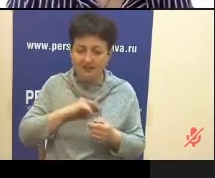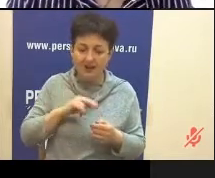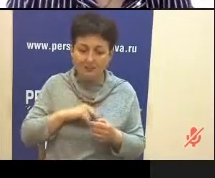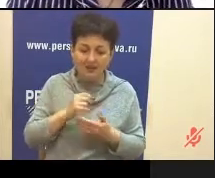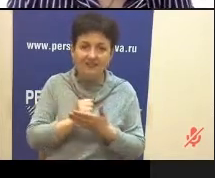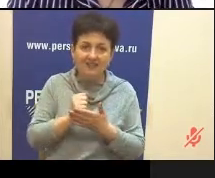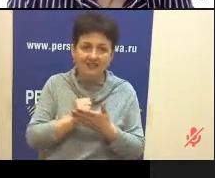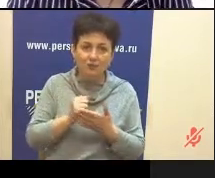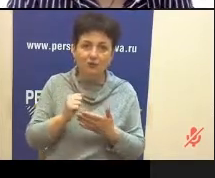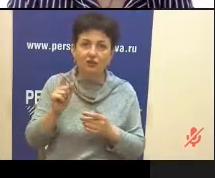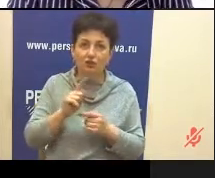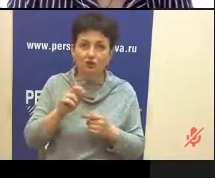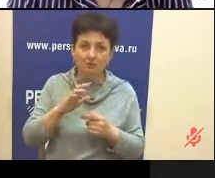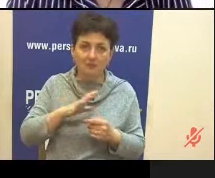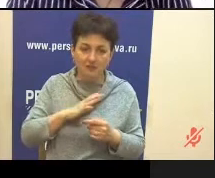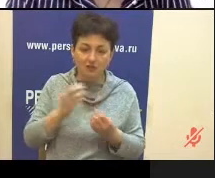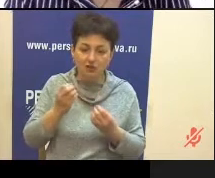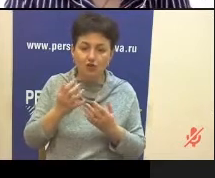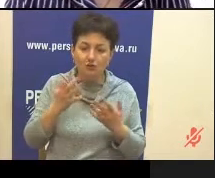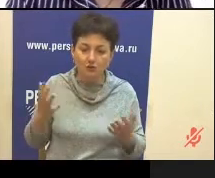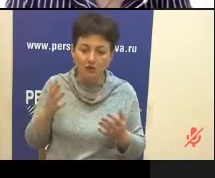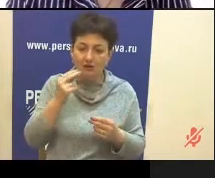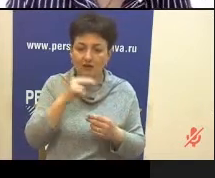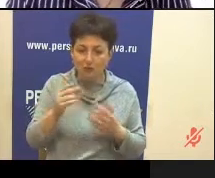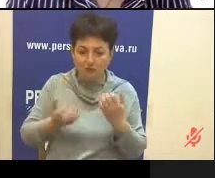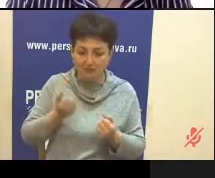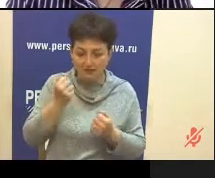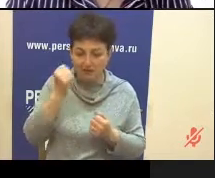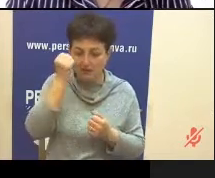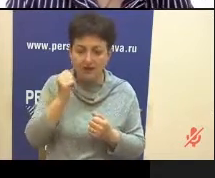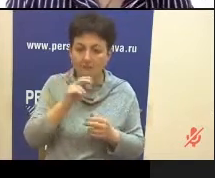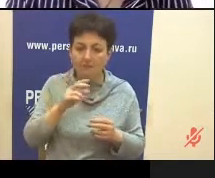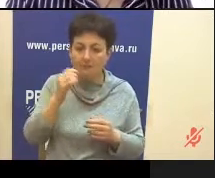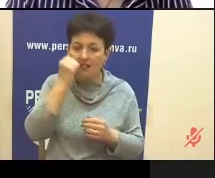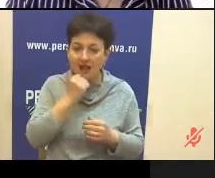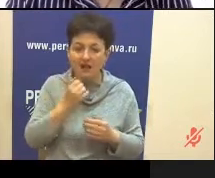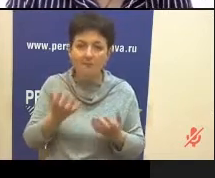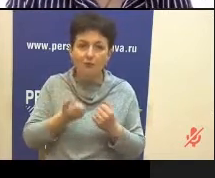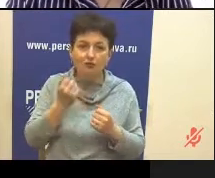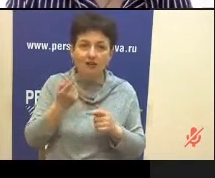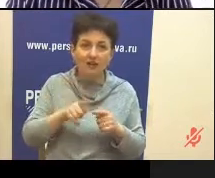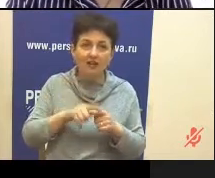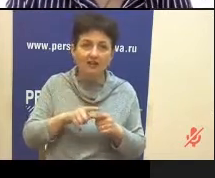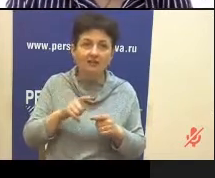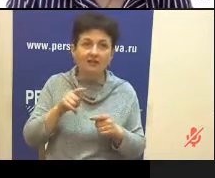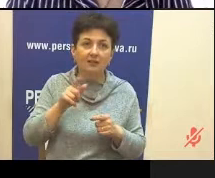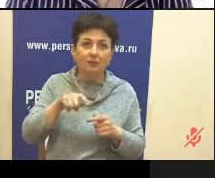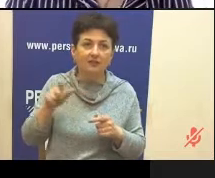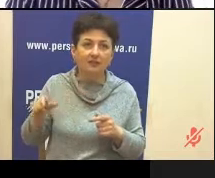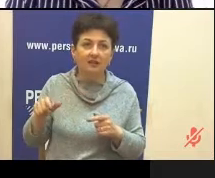ресурсы, экспертизу, компетенции, чтобы быть еще более лучшей поддержкой благополучателям. Вот, собственно, для этих людей вам и